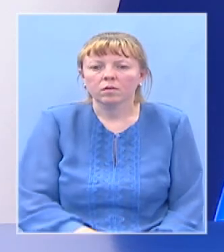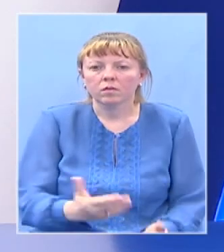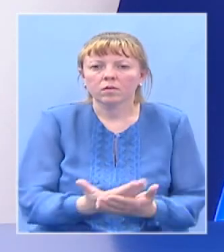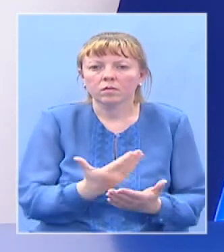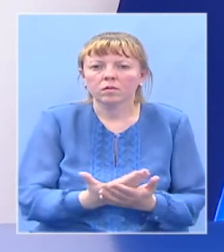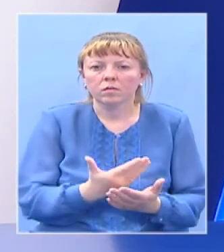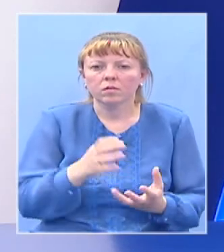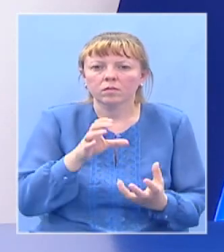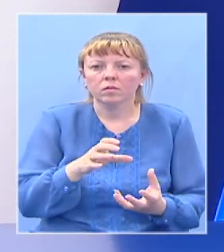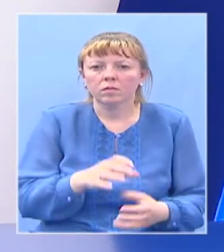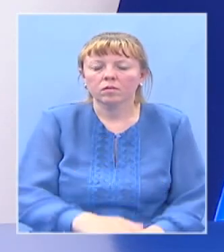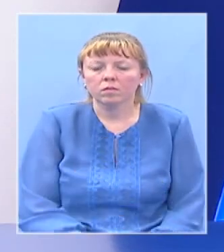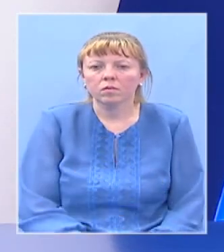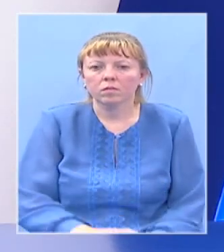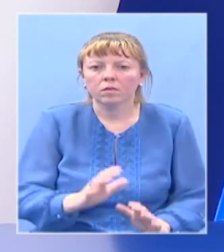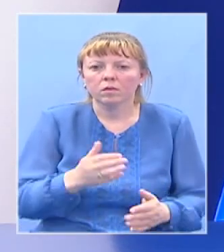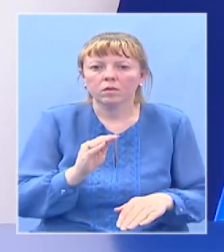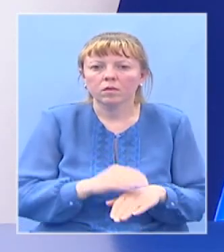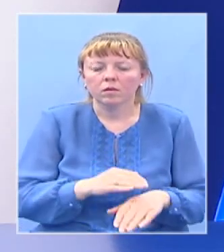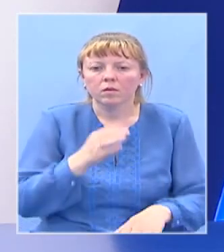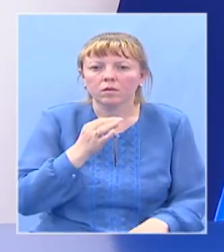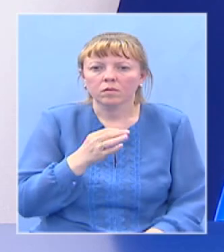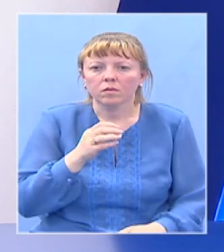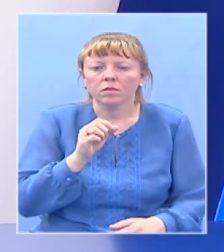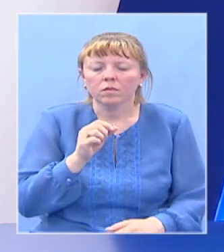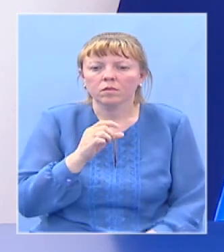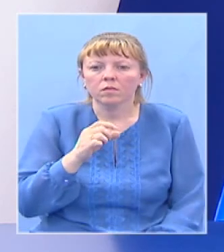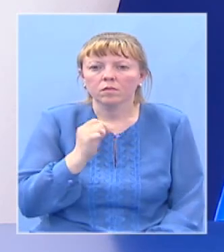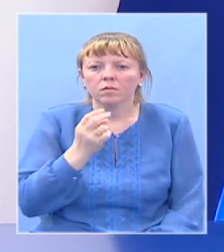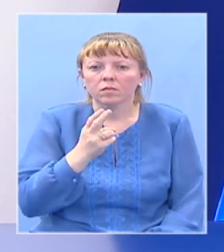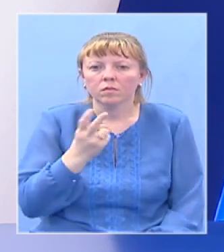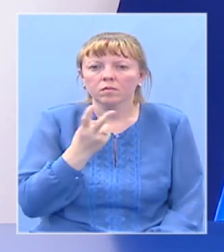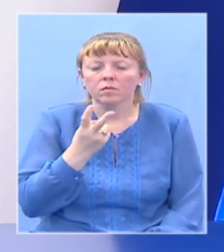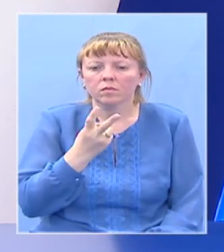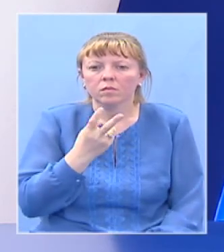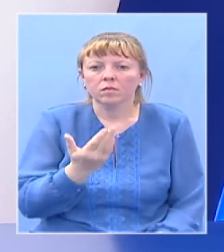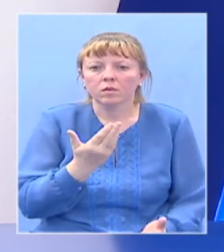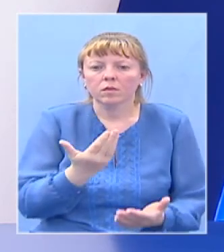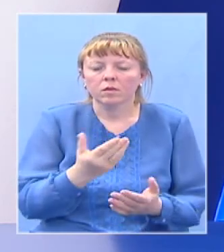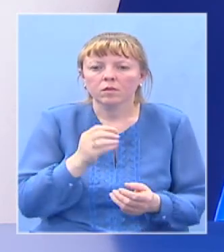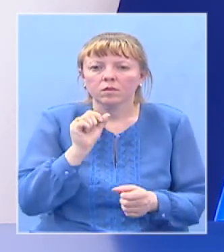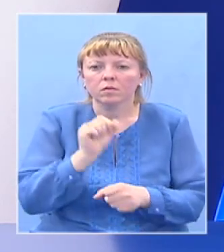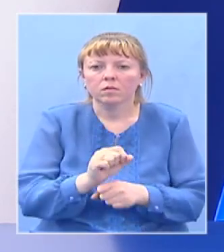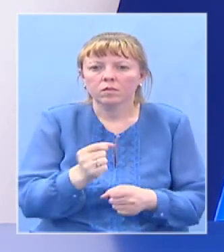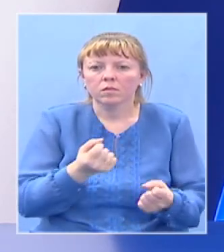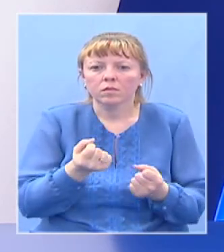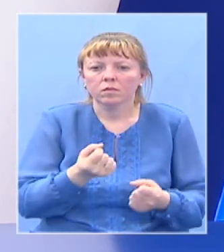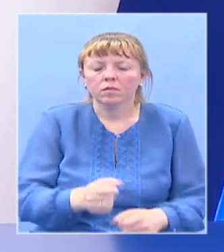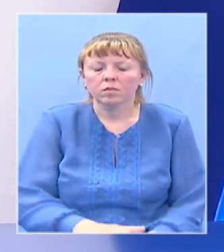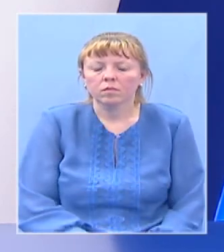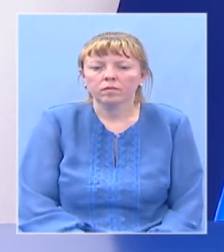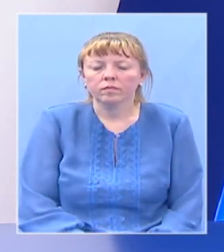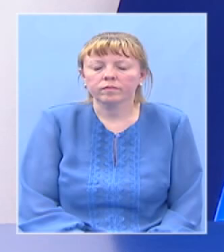по госномеру транспортного средства и в случае выявления нарушений указывает сотруднику что надо необходимо остановить данное транспортное средство ээ